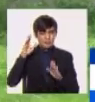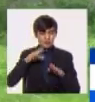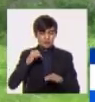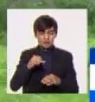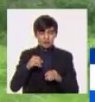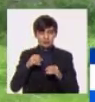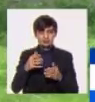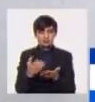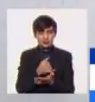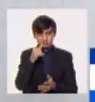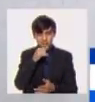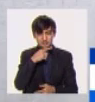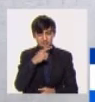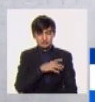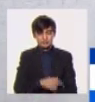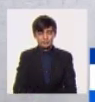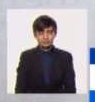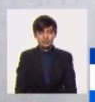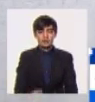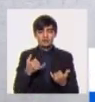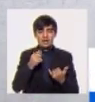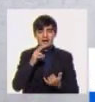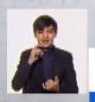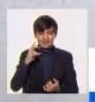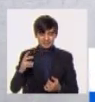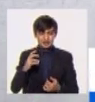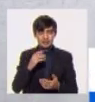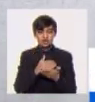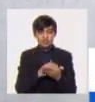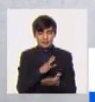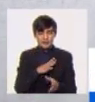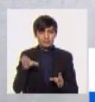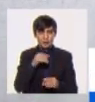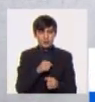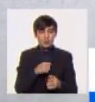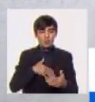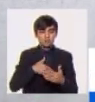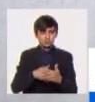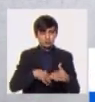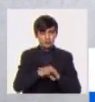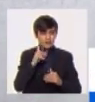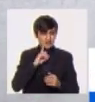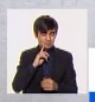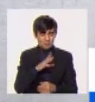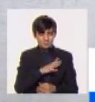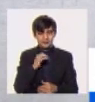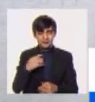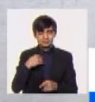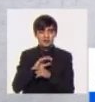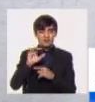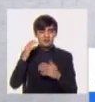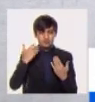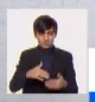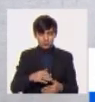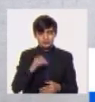жатқанын жасырмады. Карантин режимінде оғана кейін барлықтар уақытша демалысқа кетіп қалған, сондықтан бұл мәселе қазір біздің тарапымыздан ұсыныс беріліп, бұл